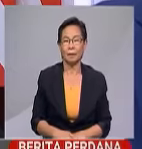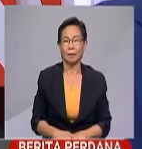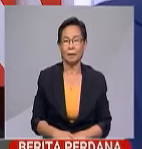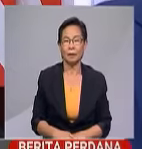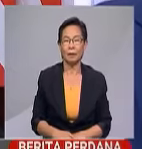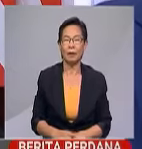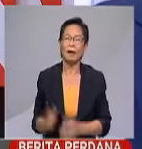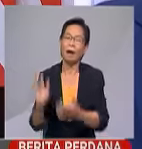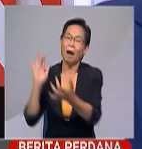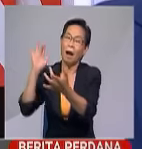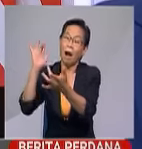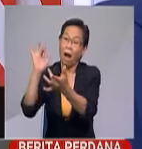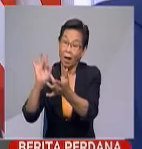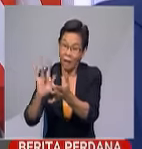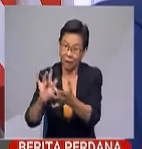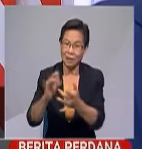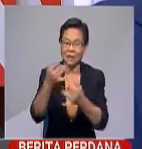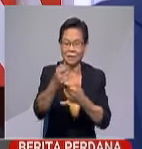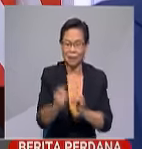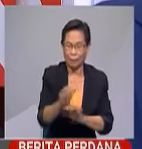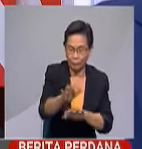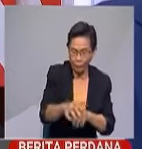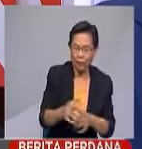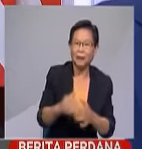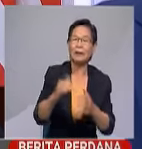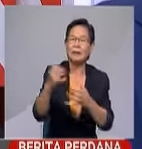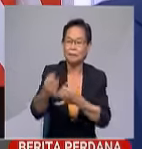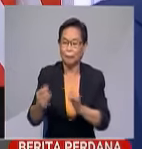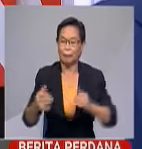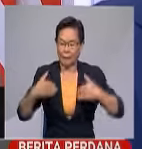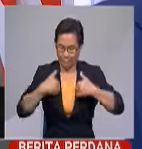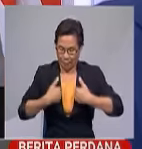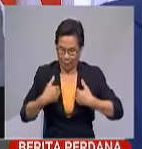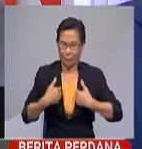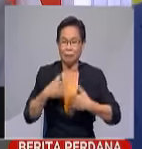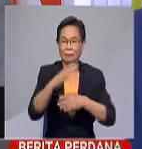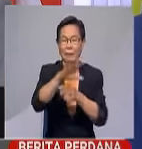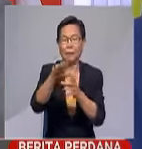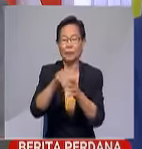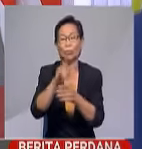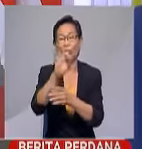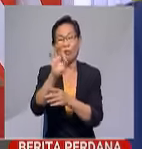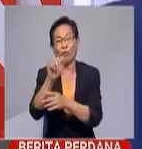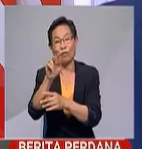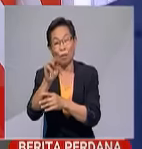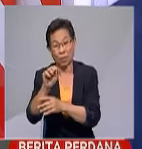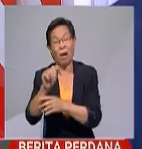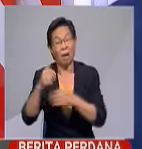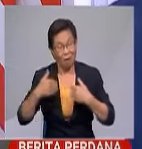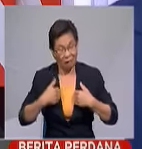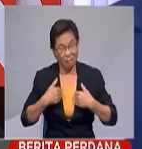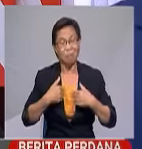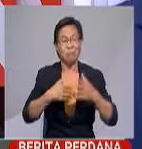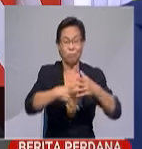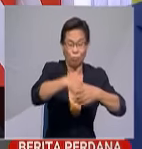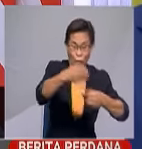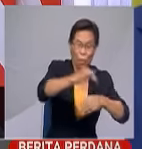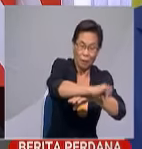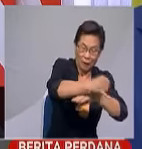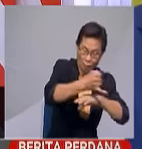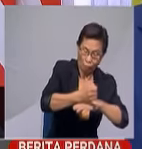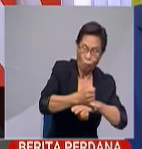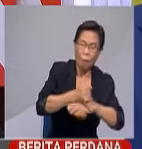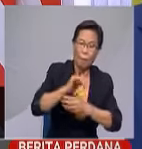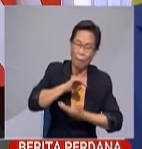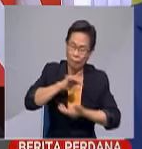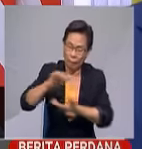Engage dengan Jabatan Pertanian, Jabatan Veterina tentu saja termasuk Pharma. Tak terkecuali pengeluar, pengimport,